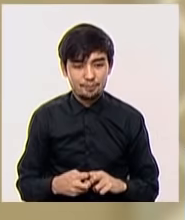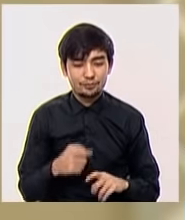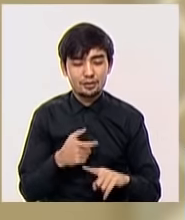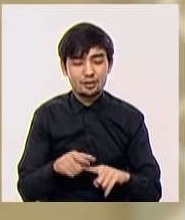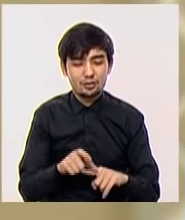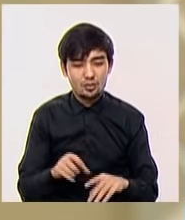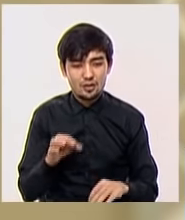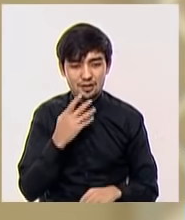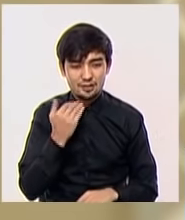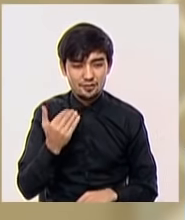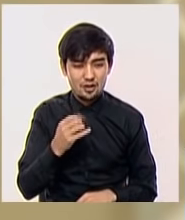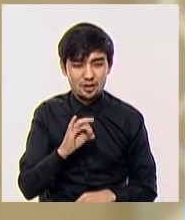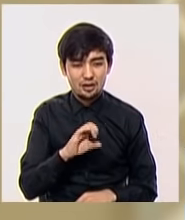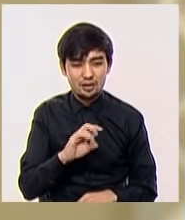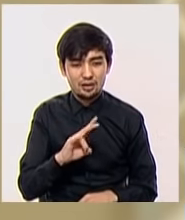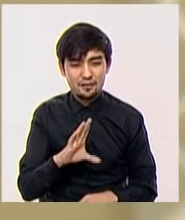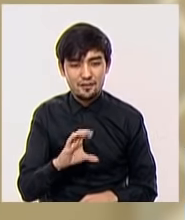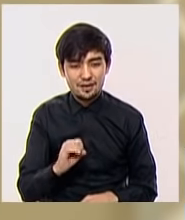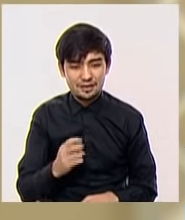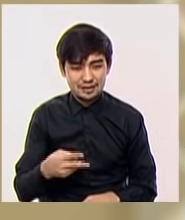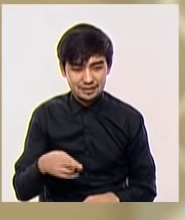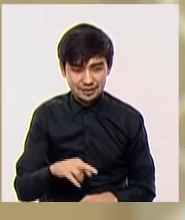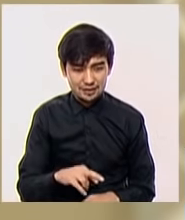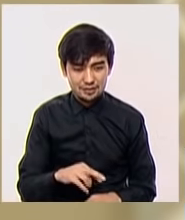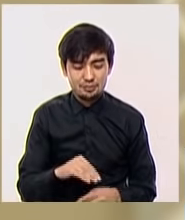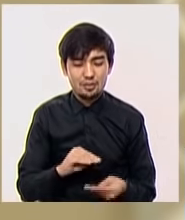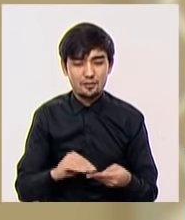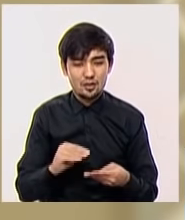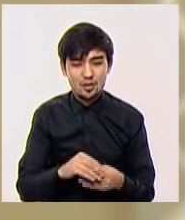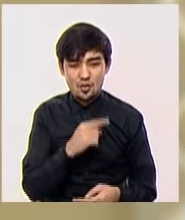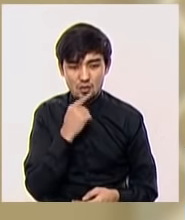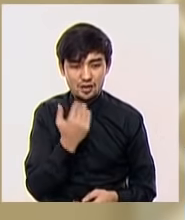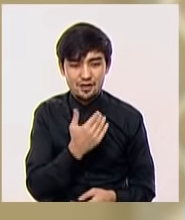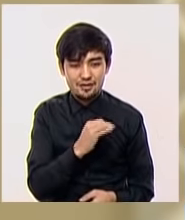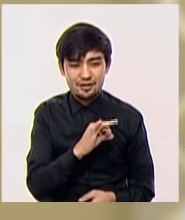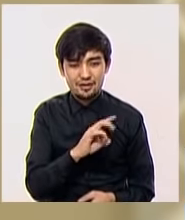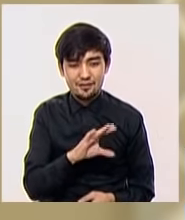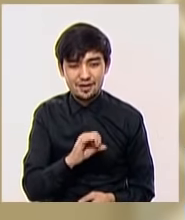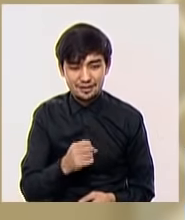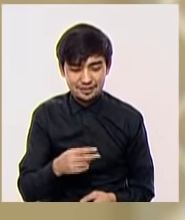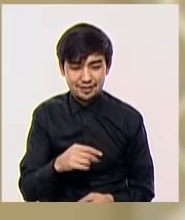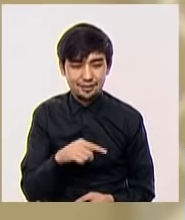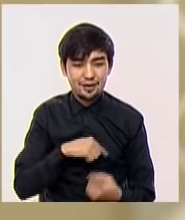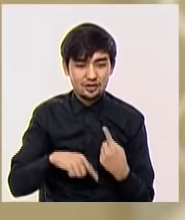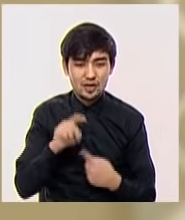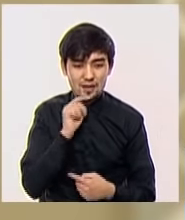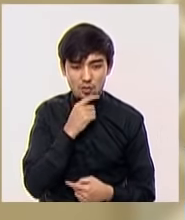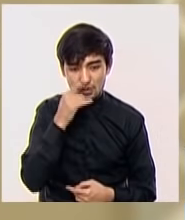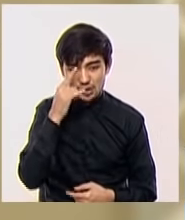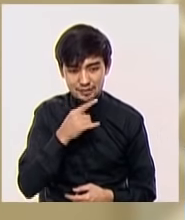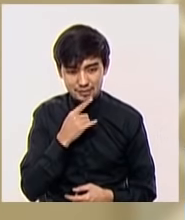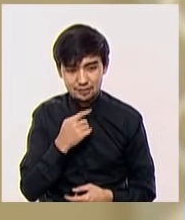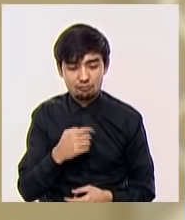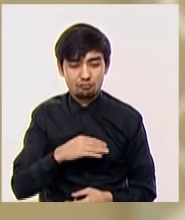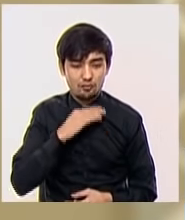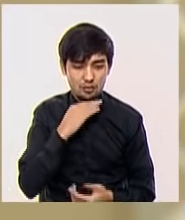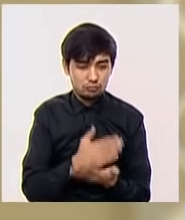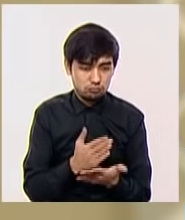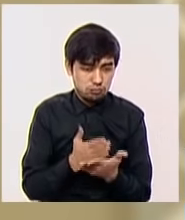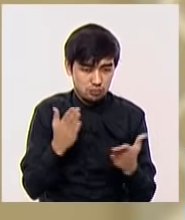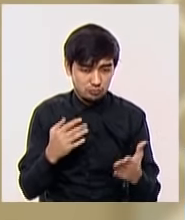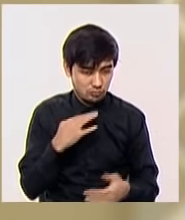иностранные инвестиции опять же доля российских инвестиций в нашей экономике в экономике казахстана достаточно